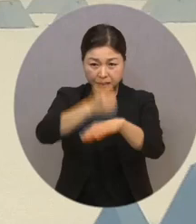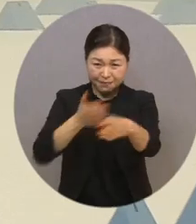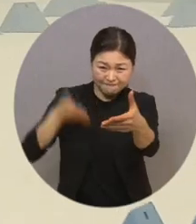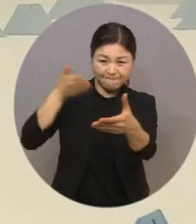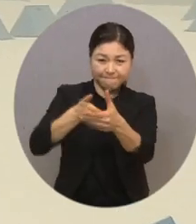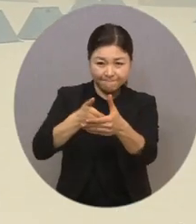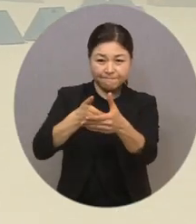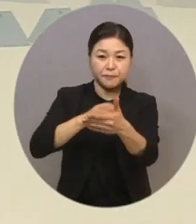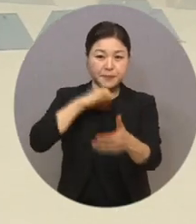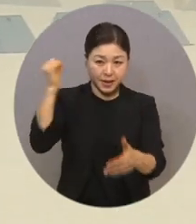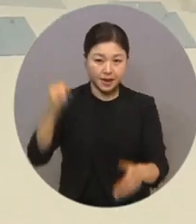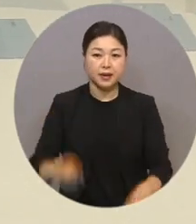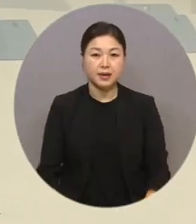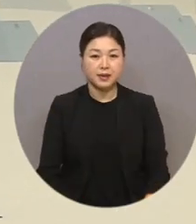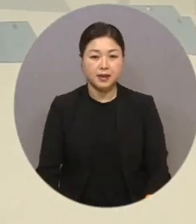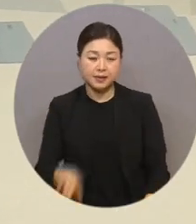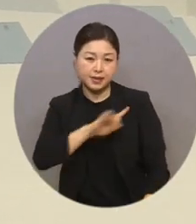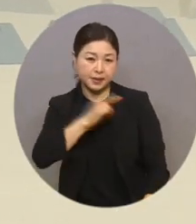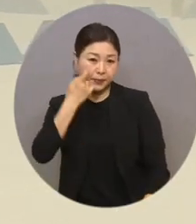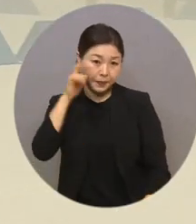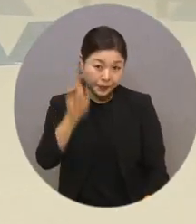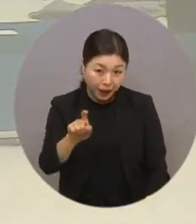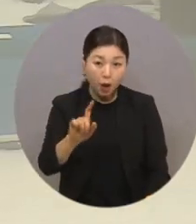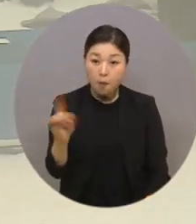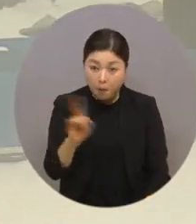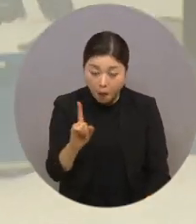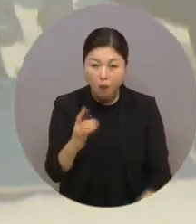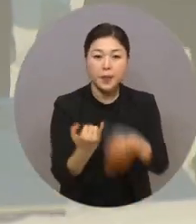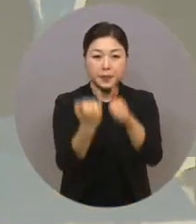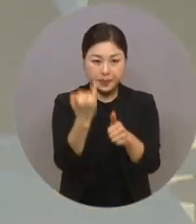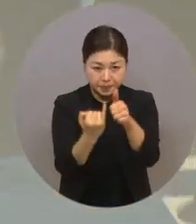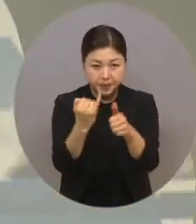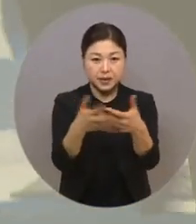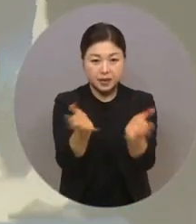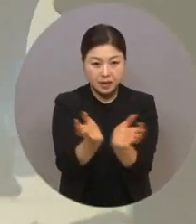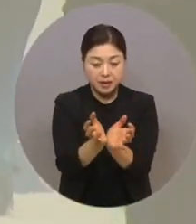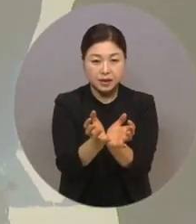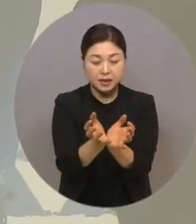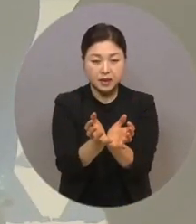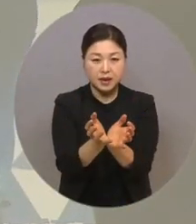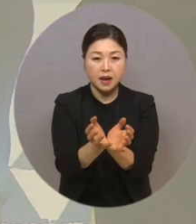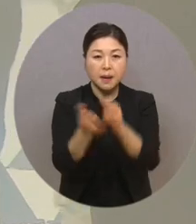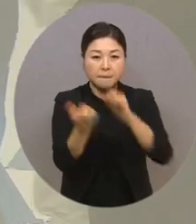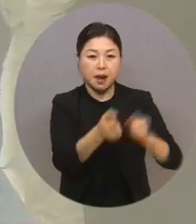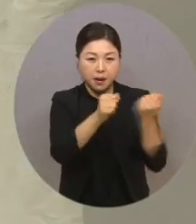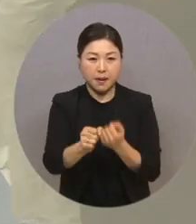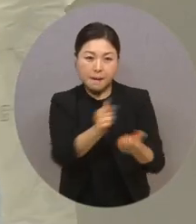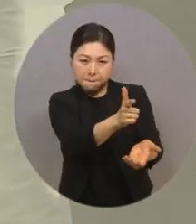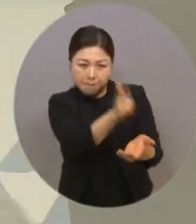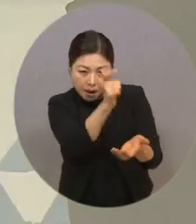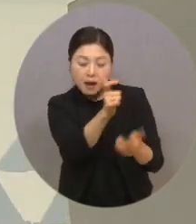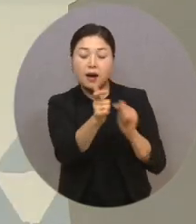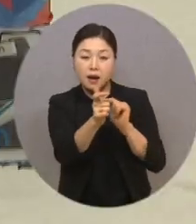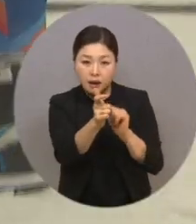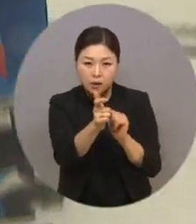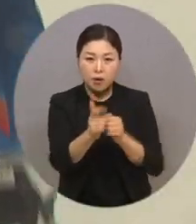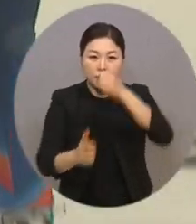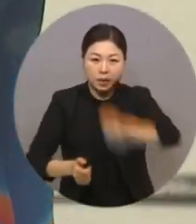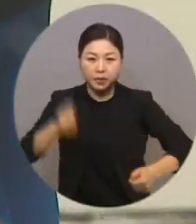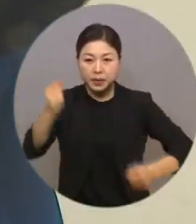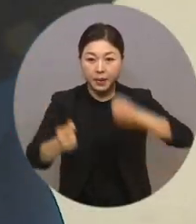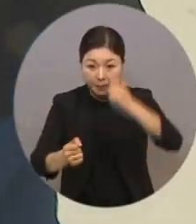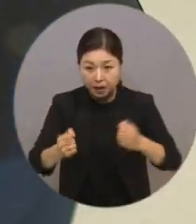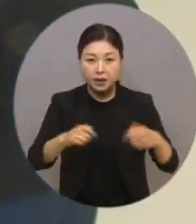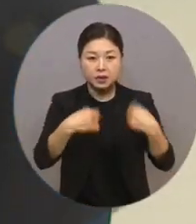그중 단연 눈에 띄는 건 한 남매 팀 나란히 바이에슬론 크로스컨트리 종목에 출전한 김하람